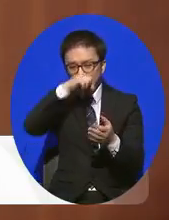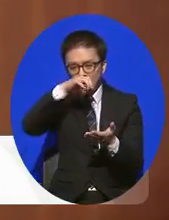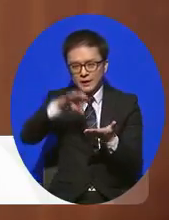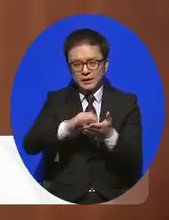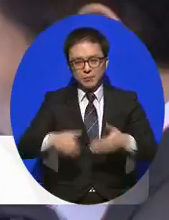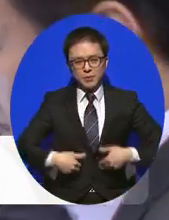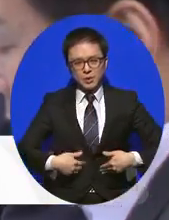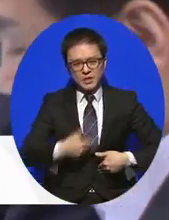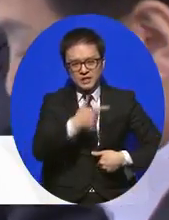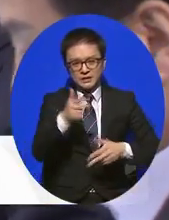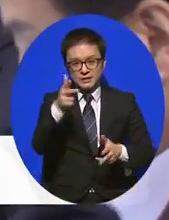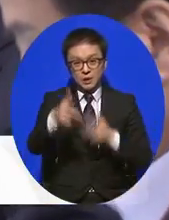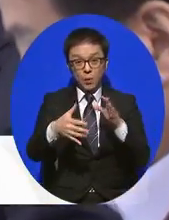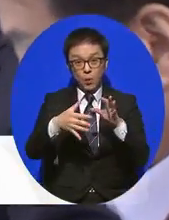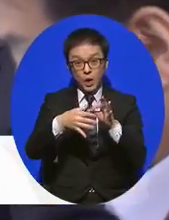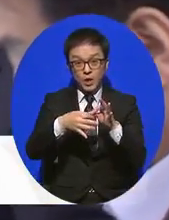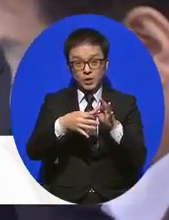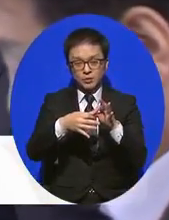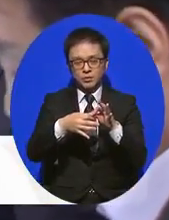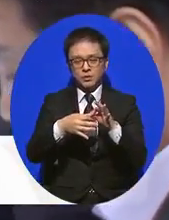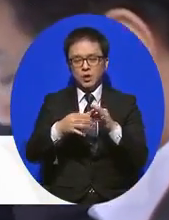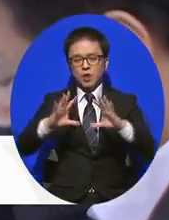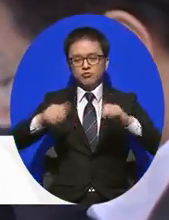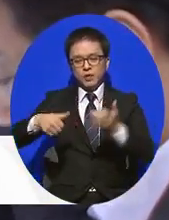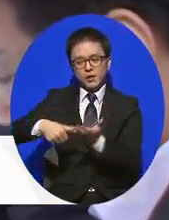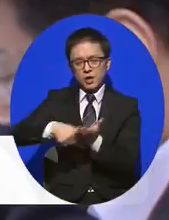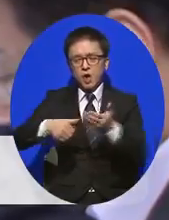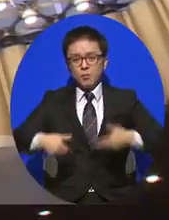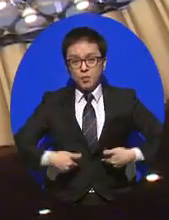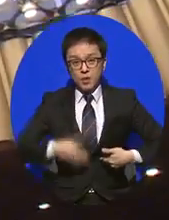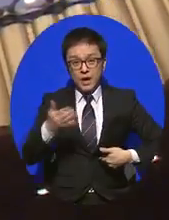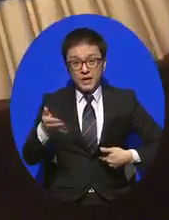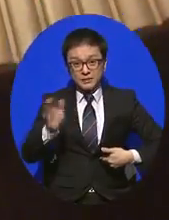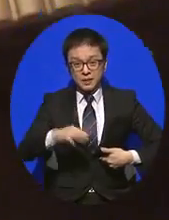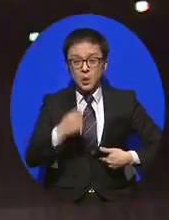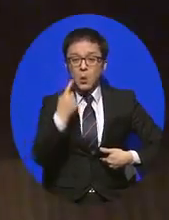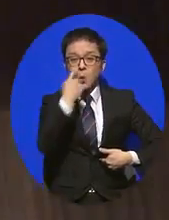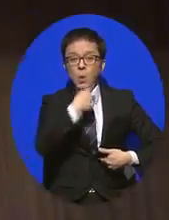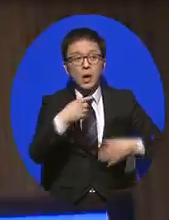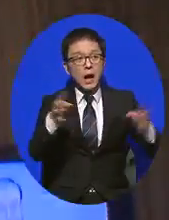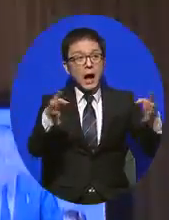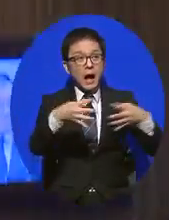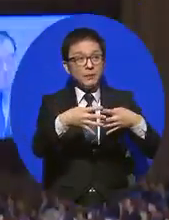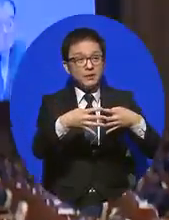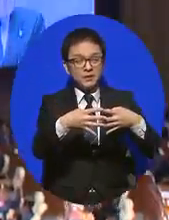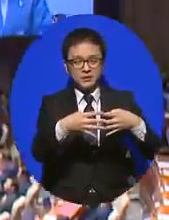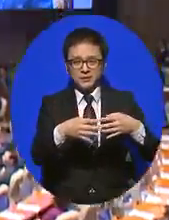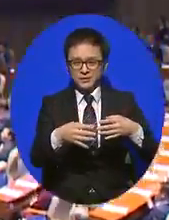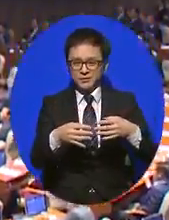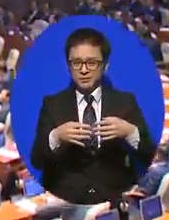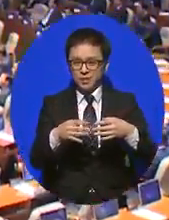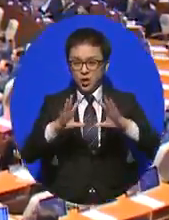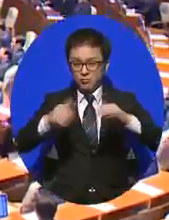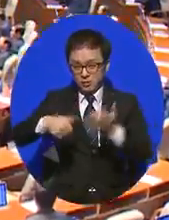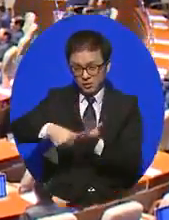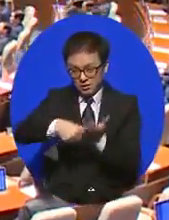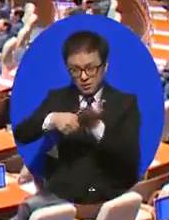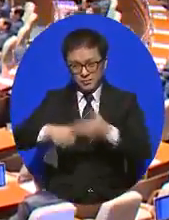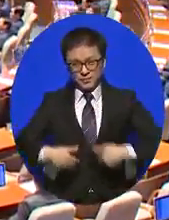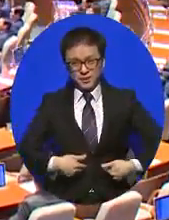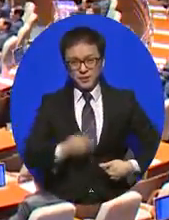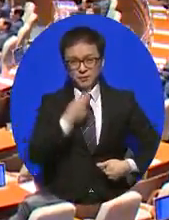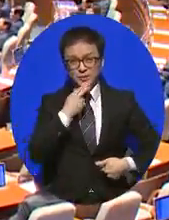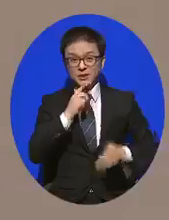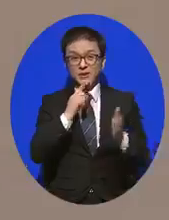원칙, 방향, 선언적 합의는 동의가 필요 없다고 밝혔습니다. 민주당은 이제 국회가 판문점 선언 비준